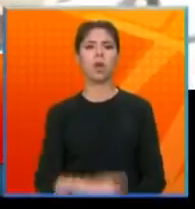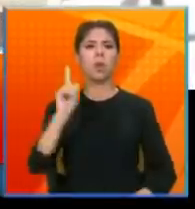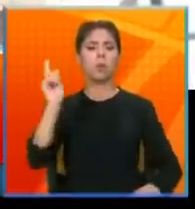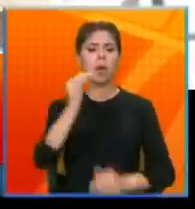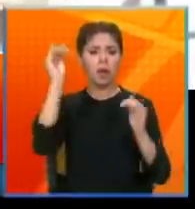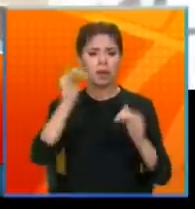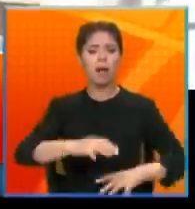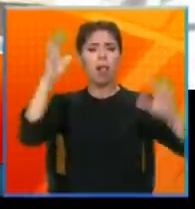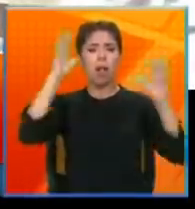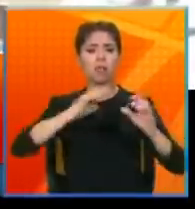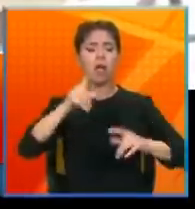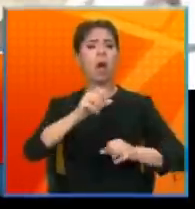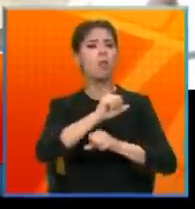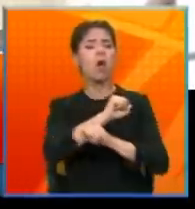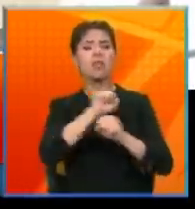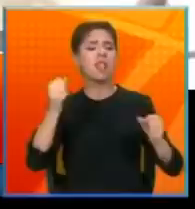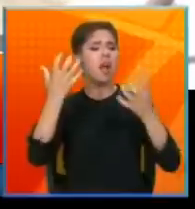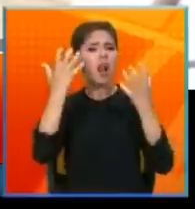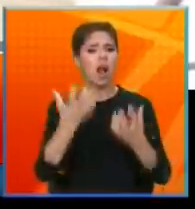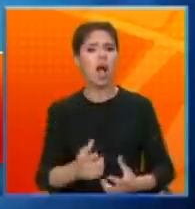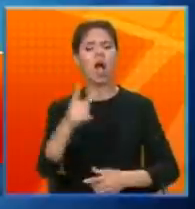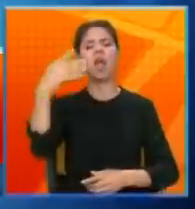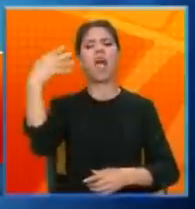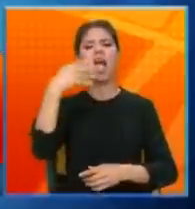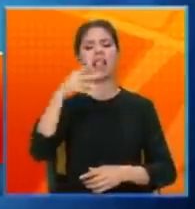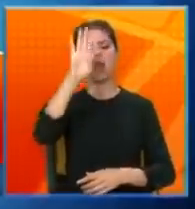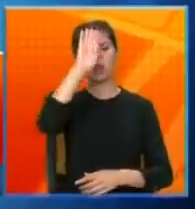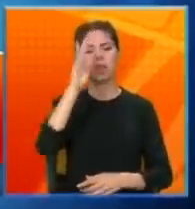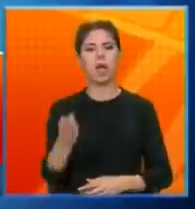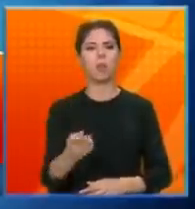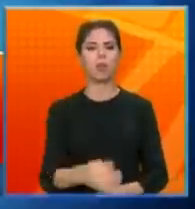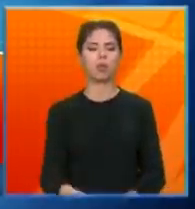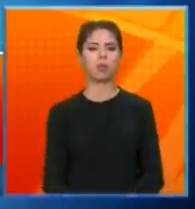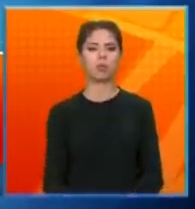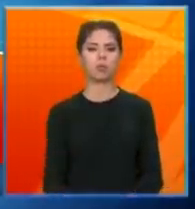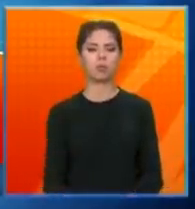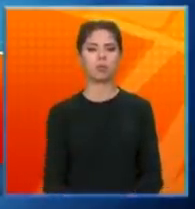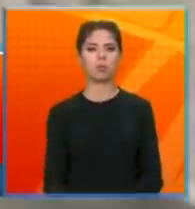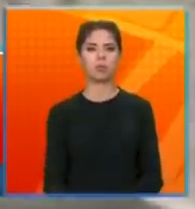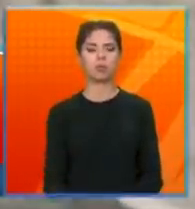Aniden bastıran sağanağın en etkili olduğu yerlerden biriydi Esenyurt.